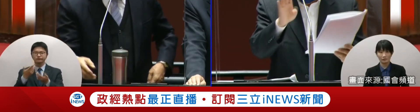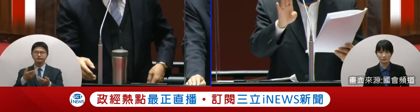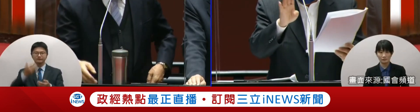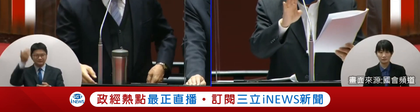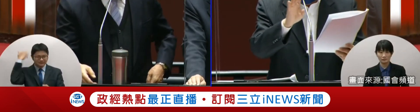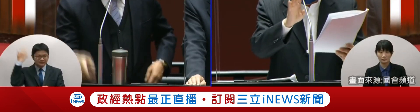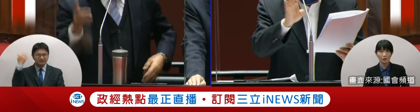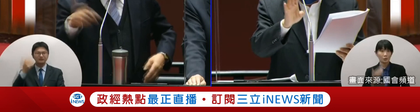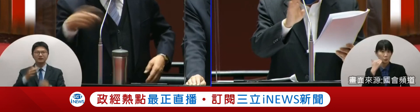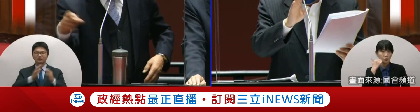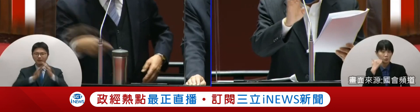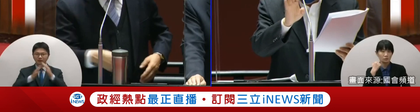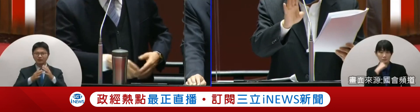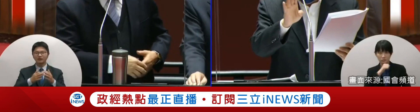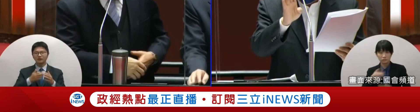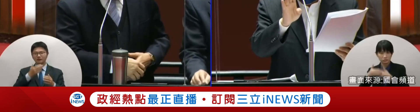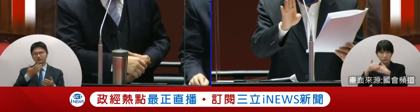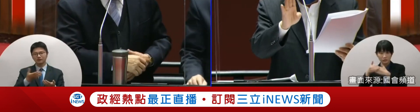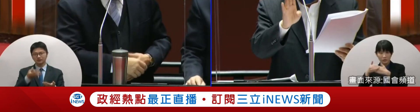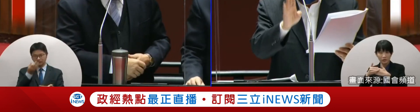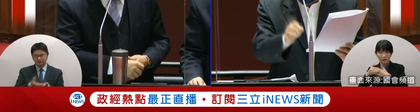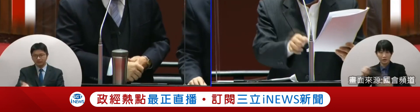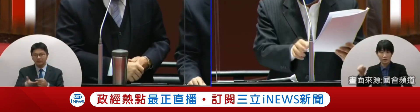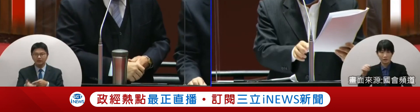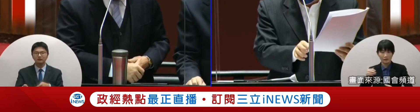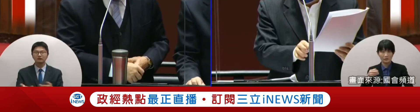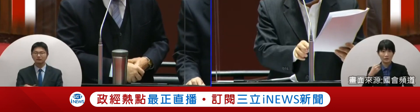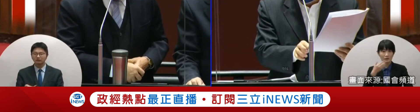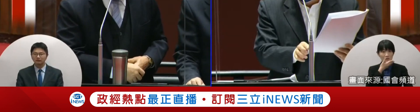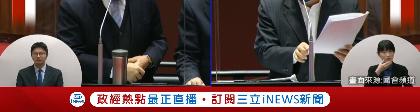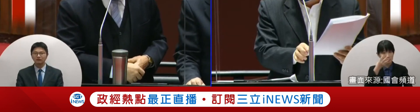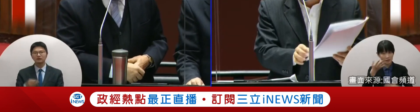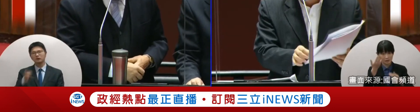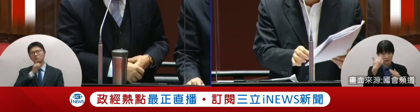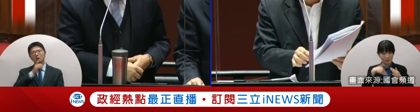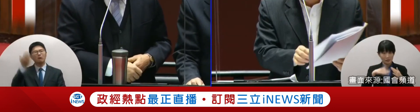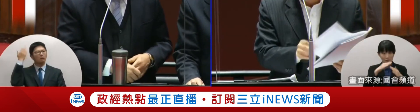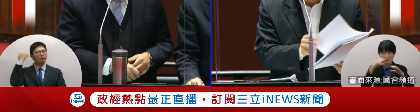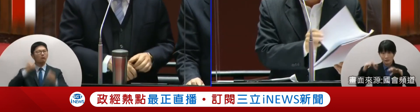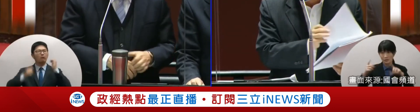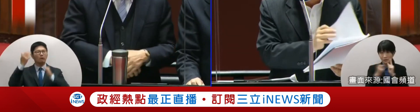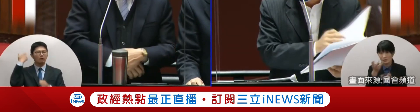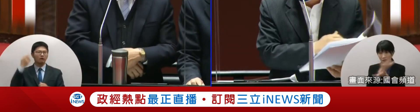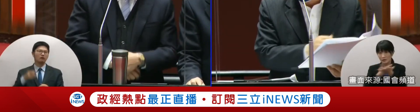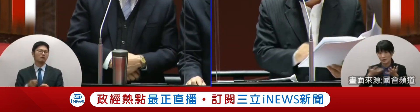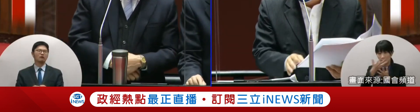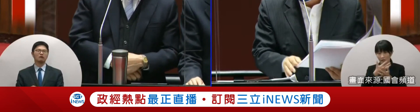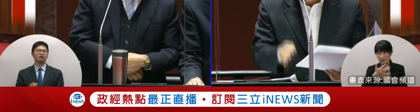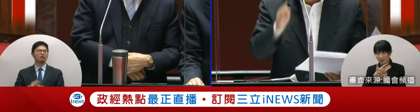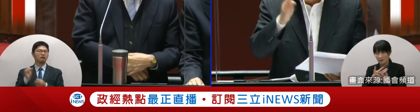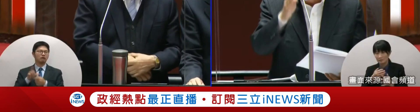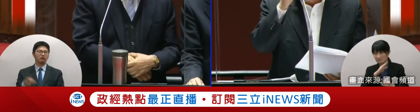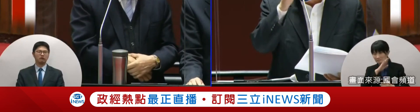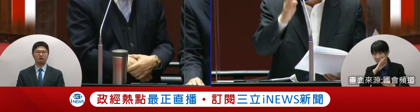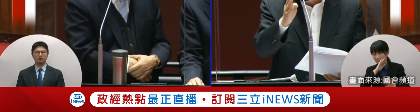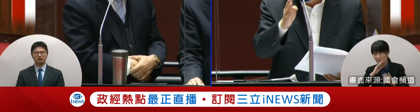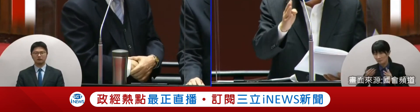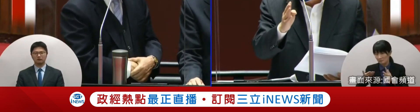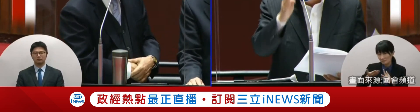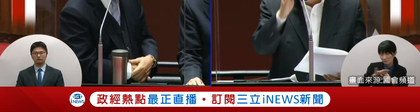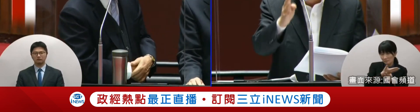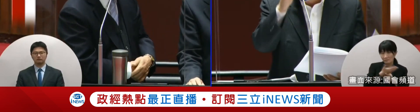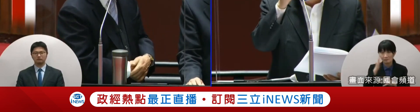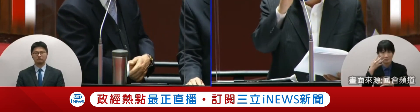赔 款，莫让两岸清华一家亲成为台美战略互信的破口，里面还直接讲说他怀